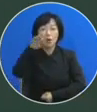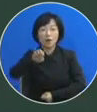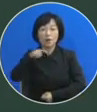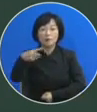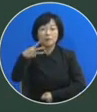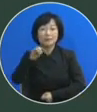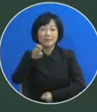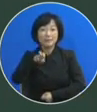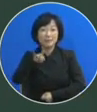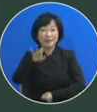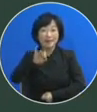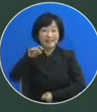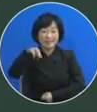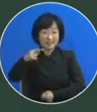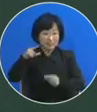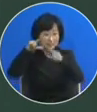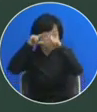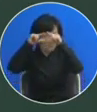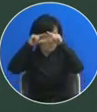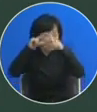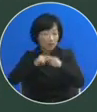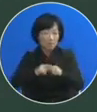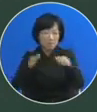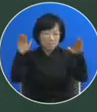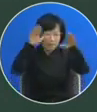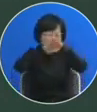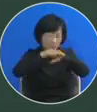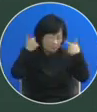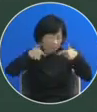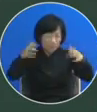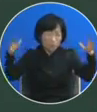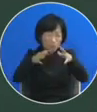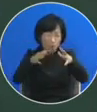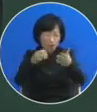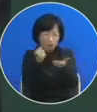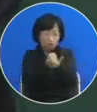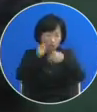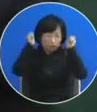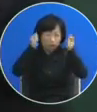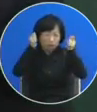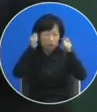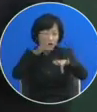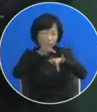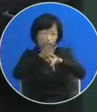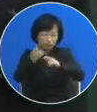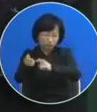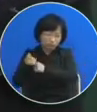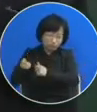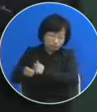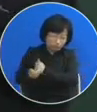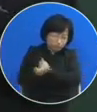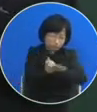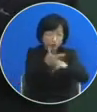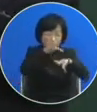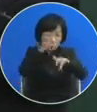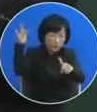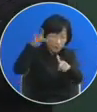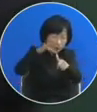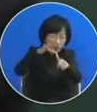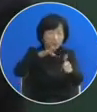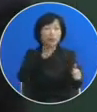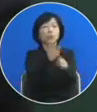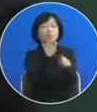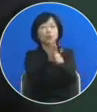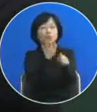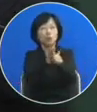귀신 들리는 구슬하고 기도하는 Freemasons. The Freemasons that have the seances and they have their prayer meetings of becoming demon possessed. Every single night they do that. 이런